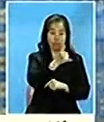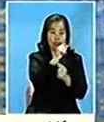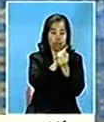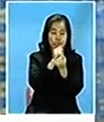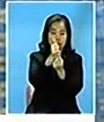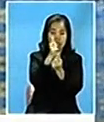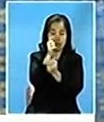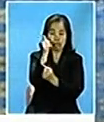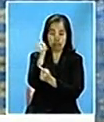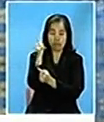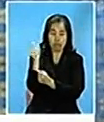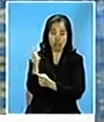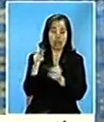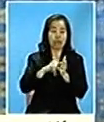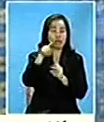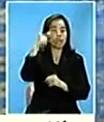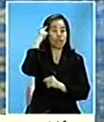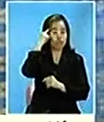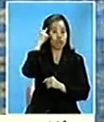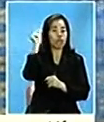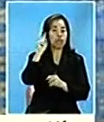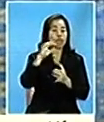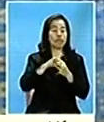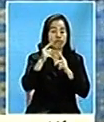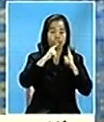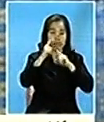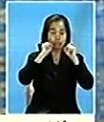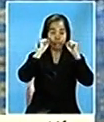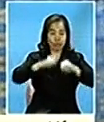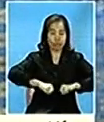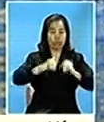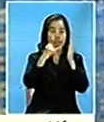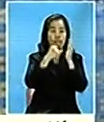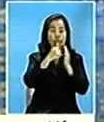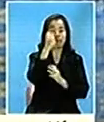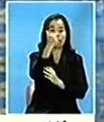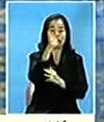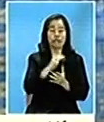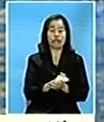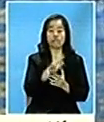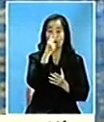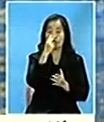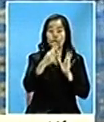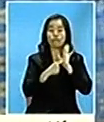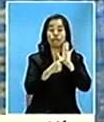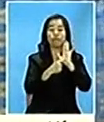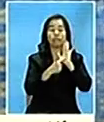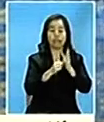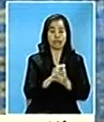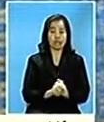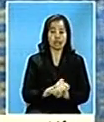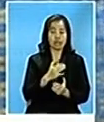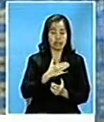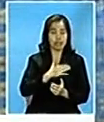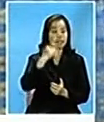บเขาก็สามารถพูดจาไปที่ตกลงได้เพราะฉะนั้นตัวอย่างดีๆอย่างนี้เนี่ยผมคิดว่าเ